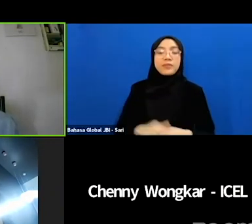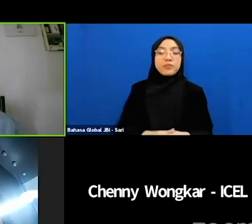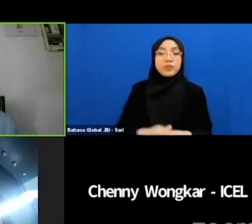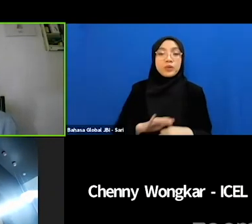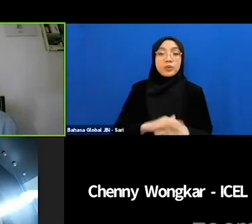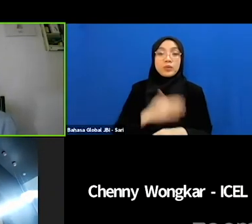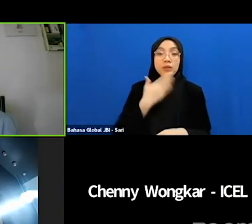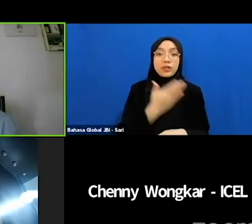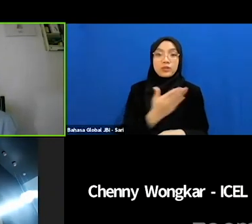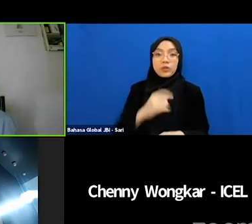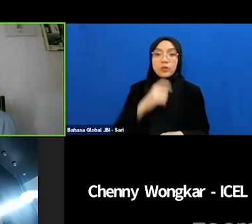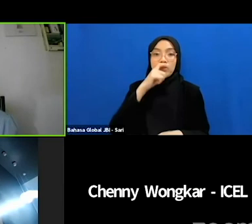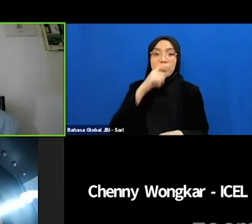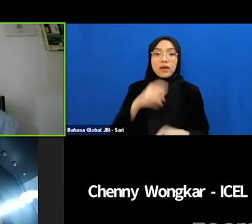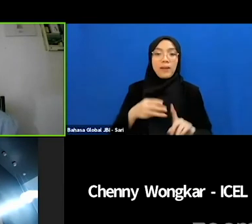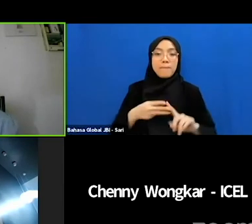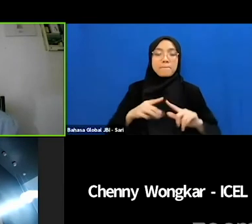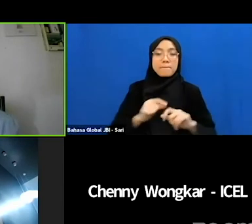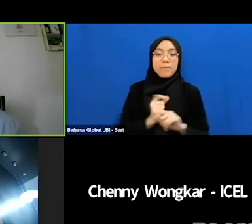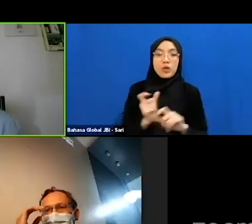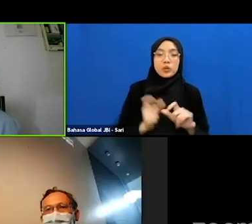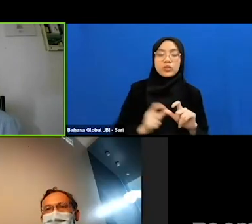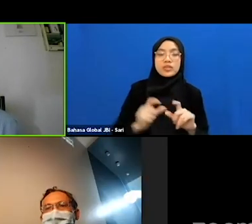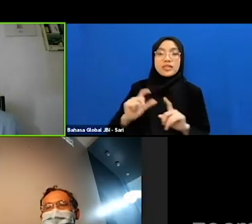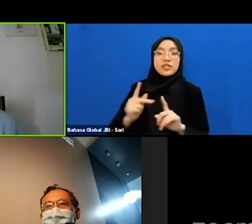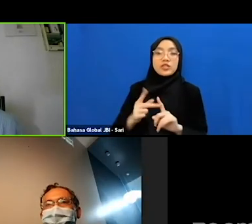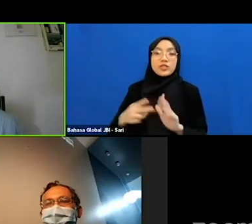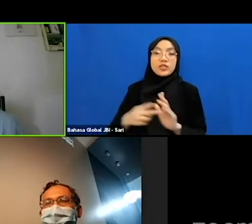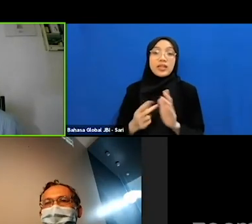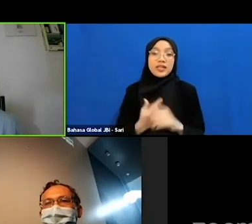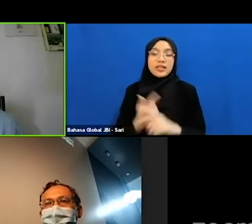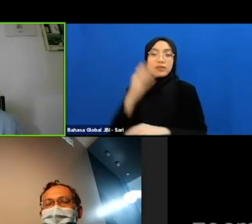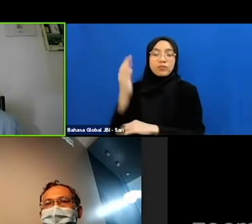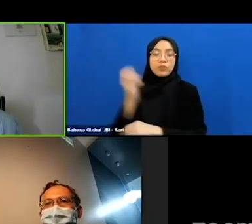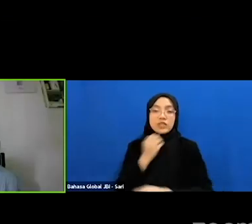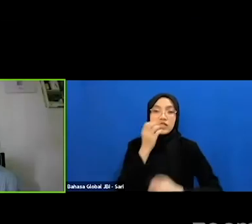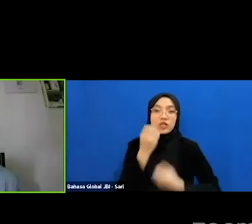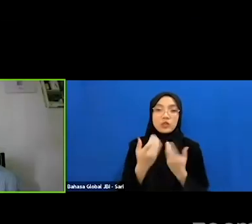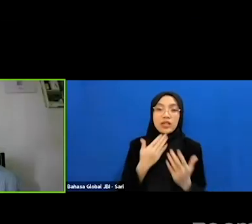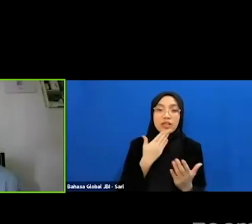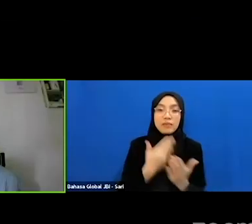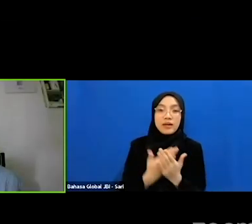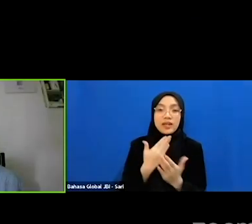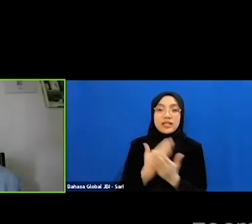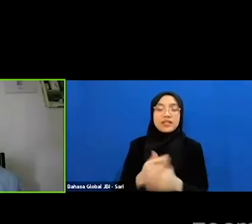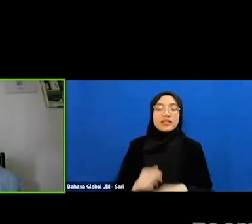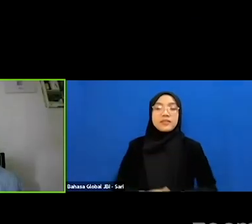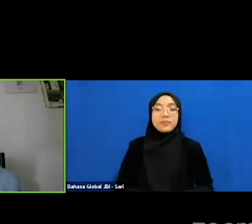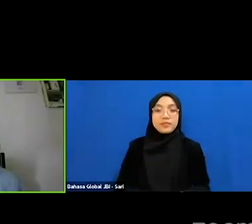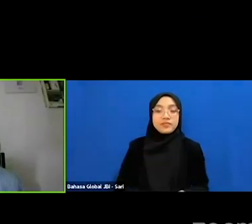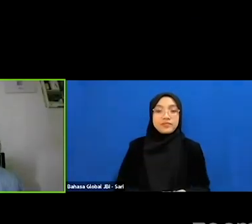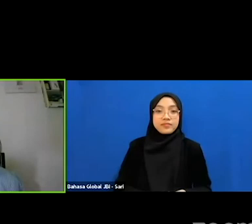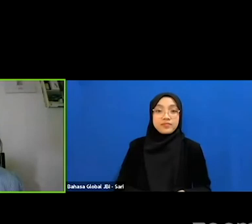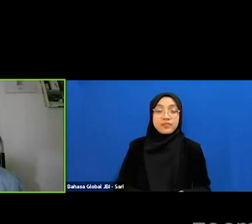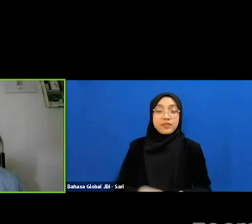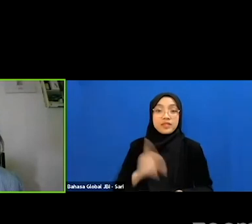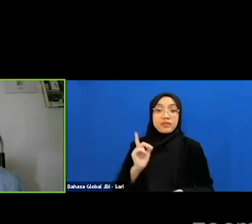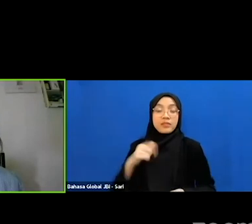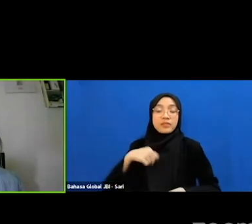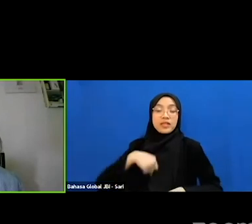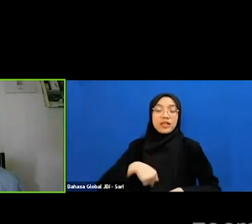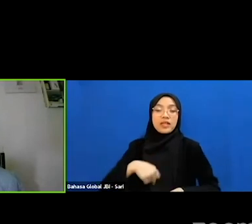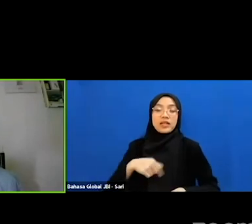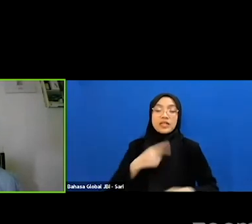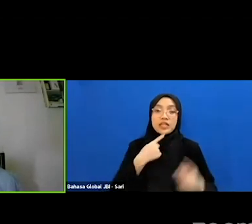banyak kepada Pak bagus dan bekerja ini dan budiarta di yang sudah memaparkan materi begitu karena gak lainnya dan karena sesi